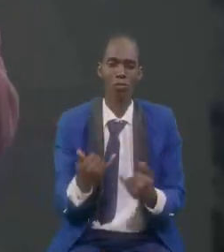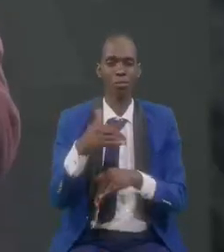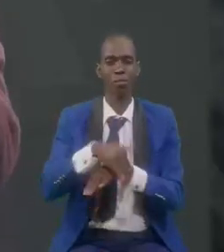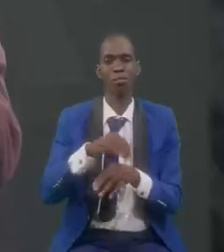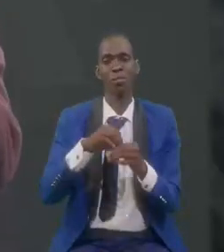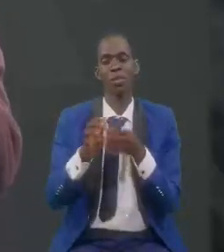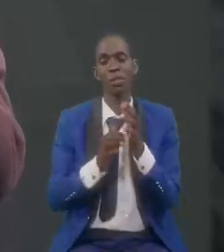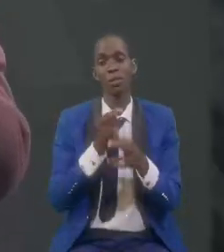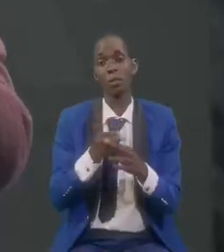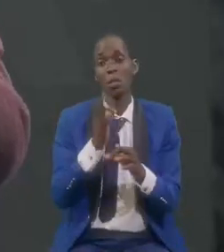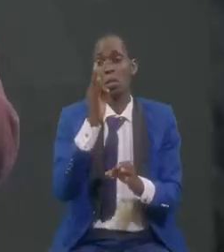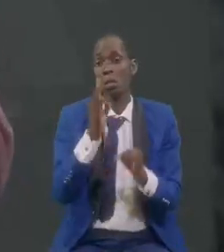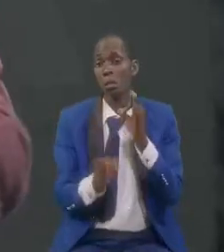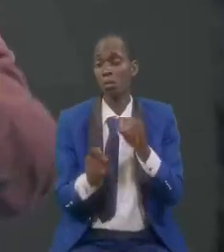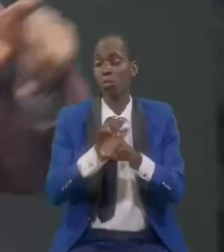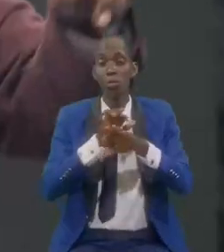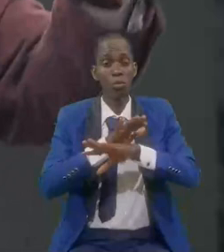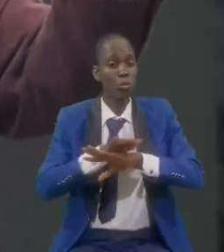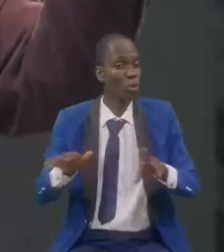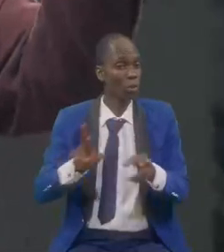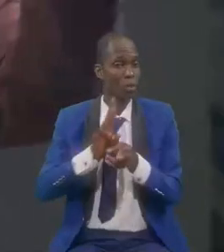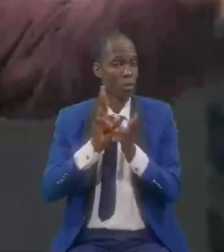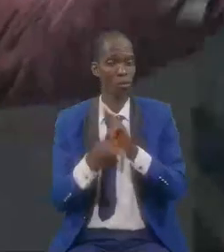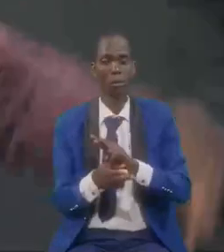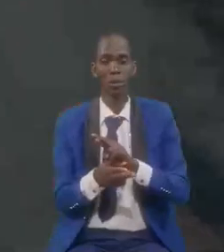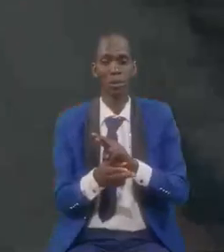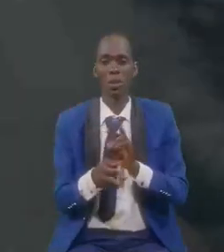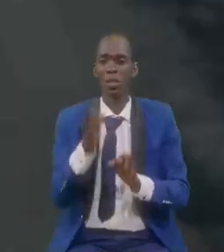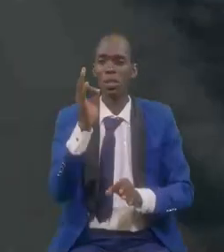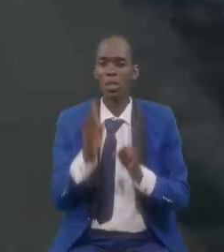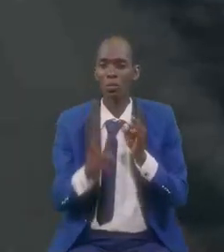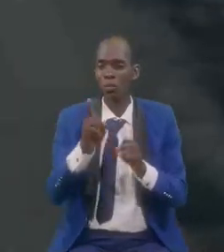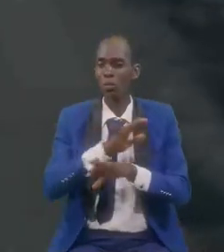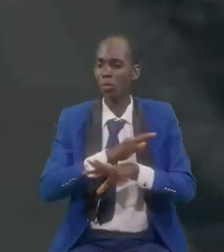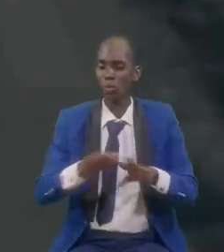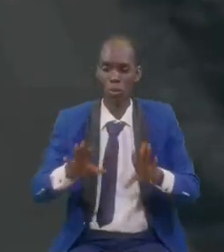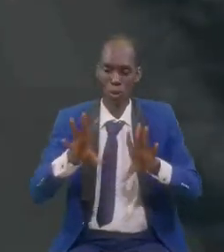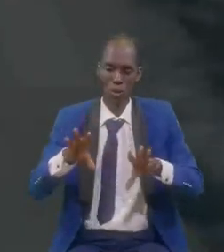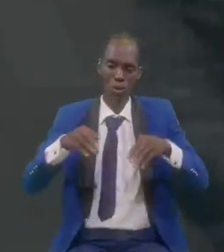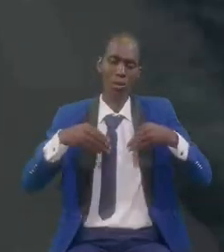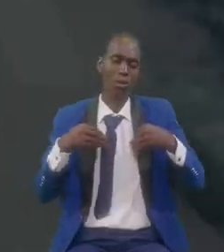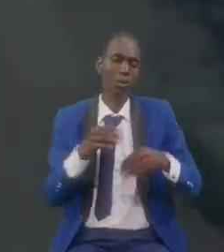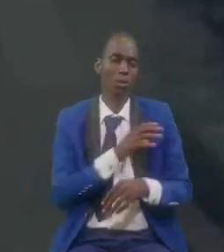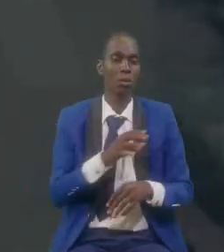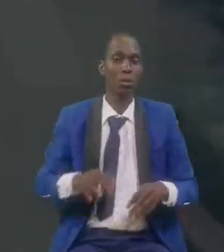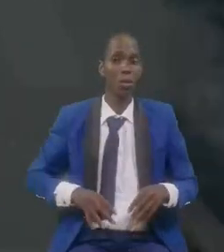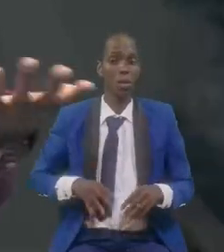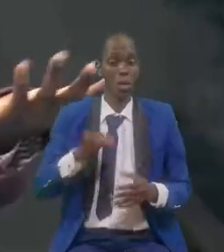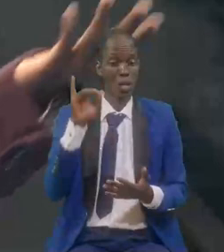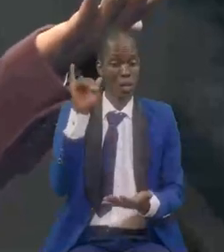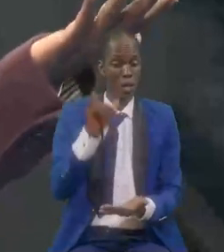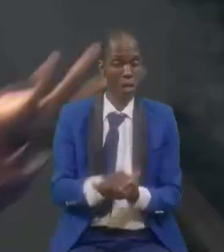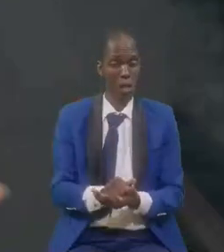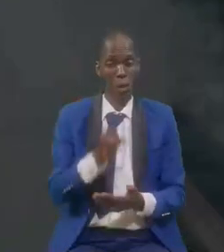Si tu ne te repens pas, si tu ne donnes pas ta vie au Seigneur, ce